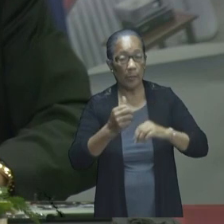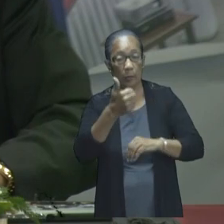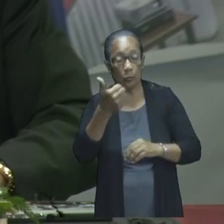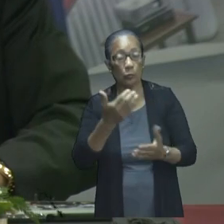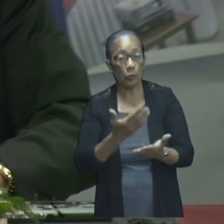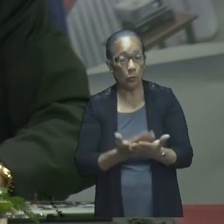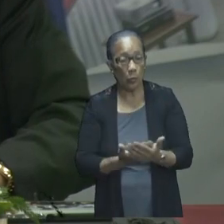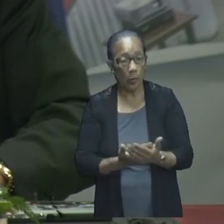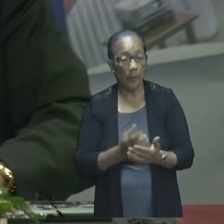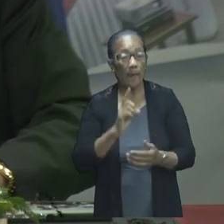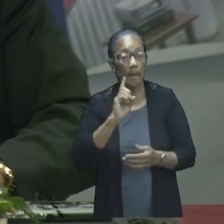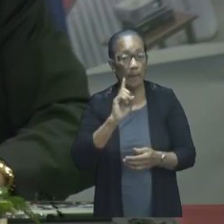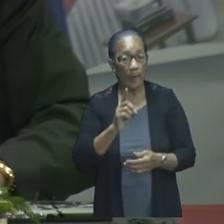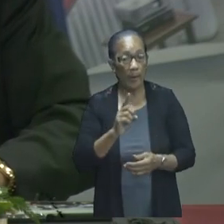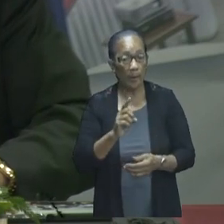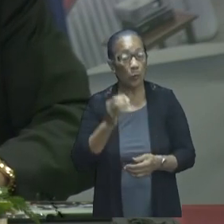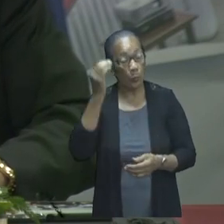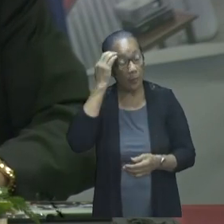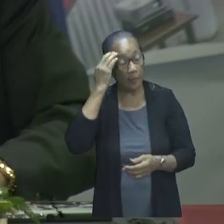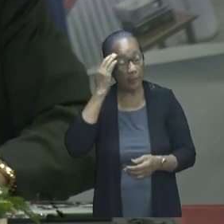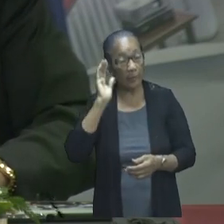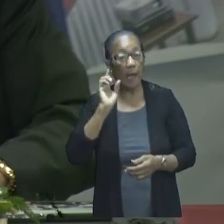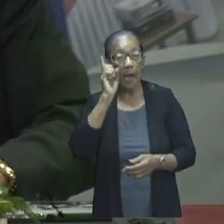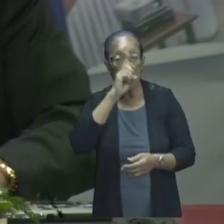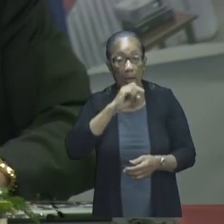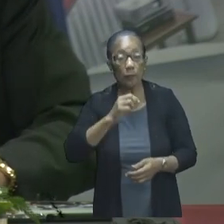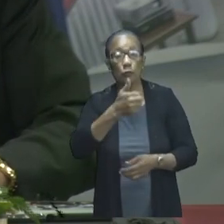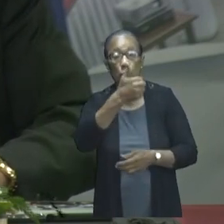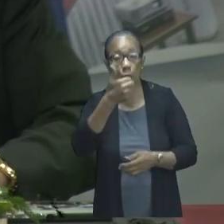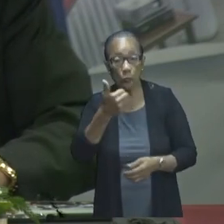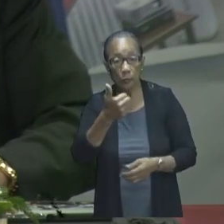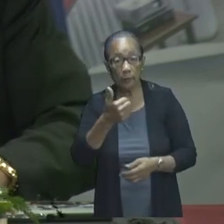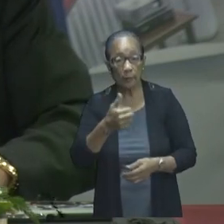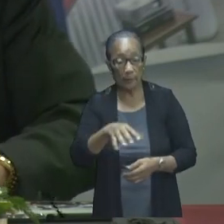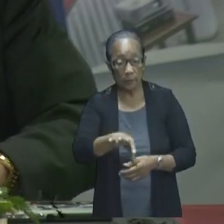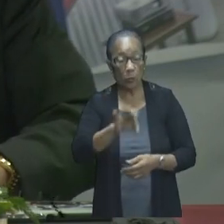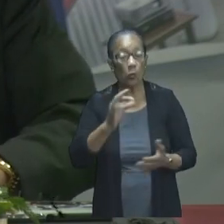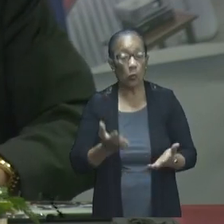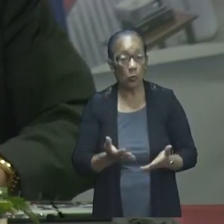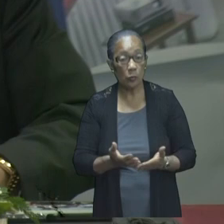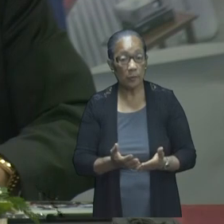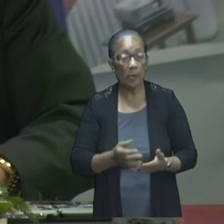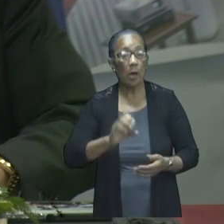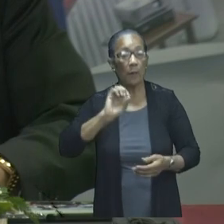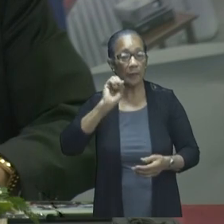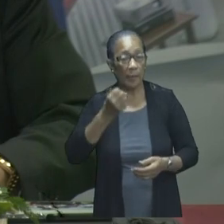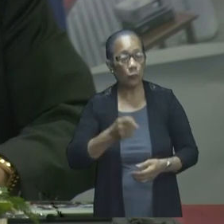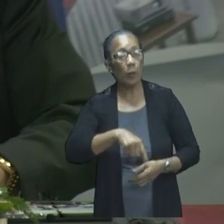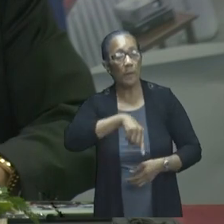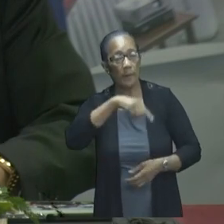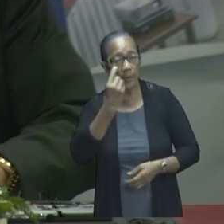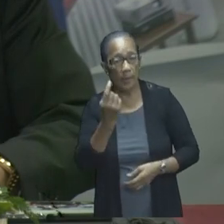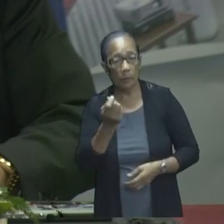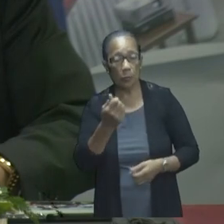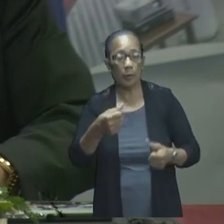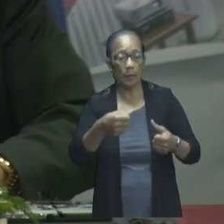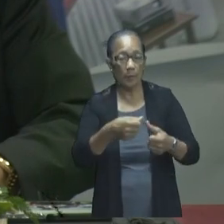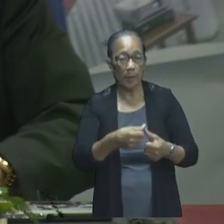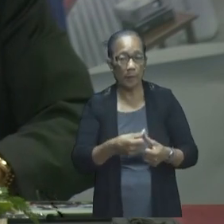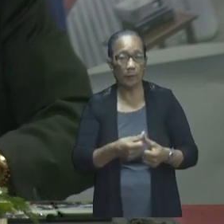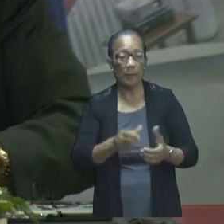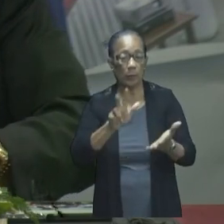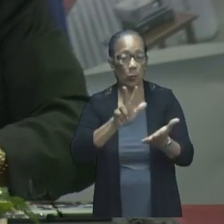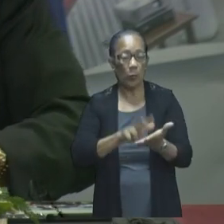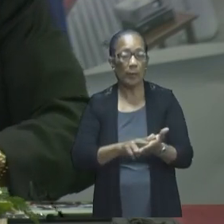ik weten of dat we geïmplementeerd wordt zodat we meer inkomsten kunnen genereren uit die wetswijziging